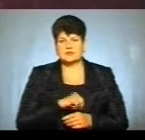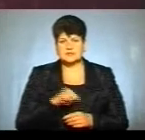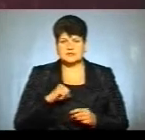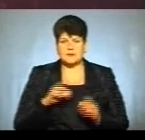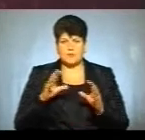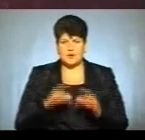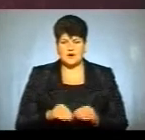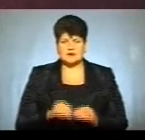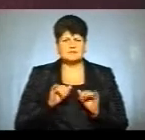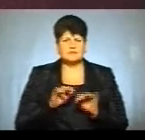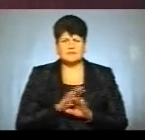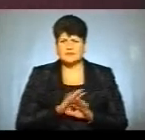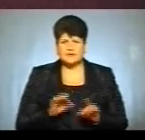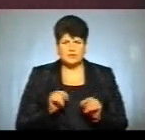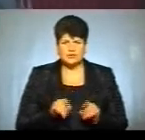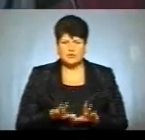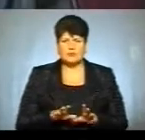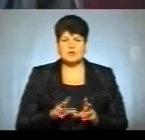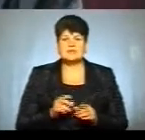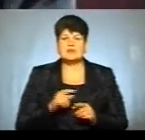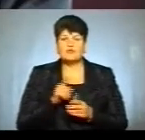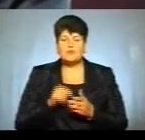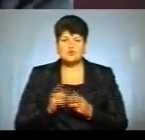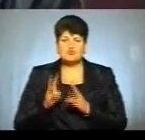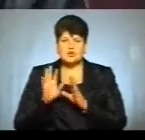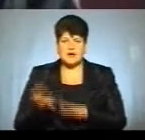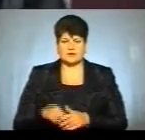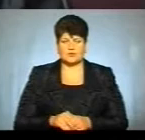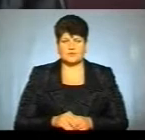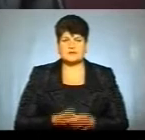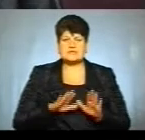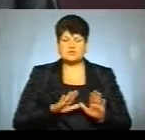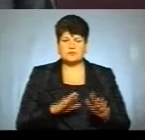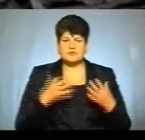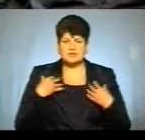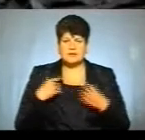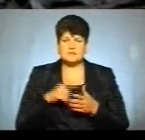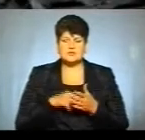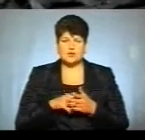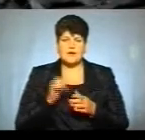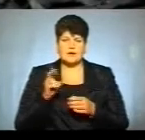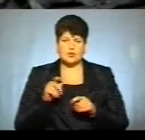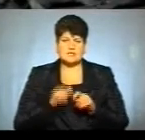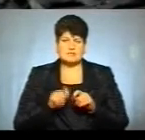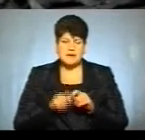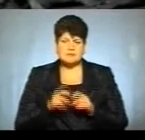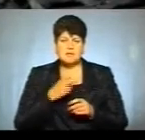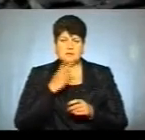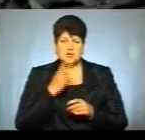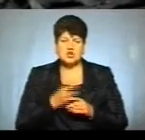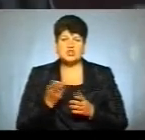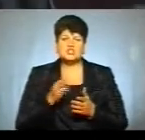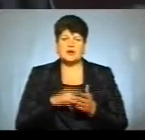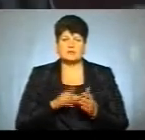погас. Діло не в тому навіть, то вопрос пожарників. Заступник начальника міської спецінспекції розповідає, які штрафи передбачені за